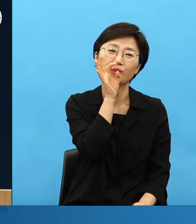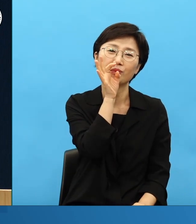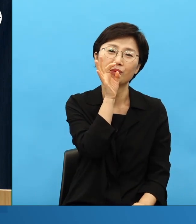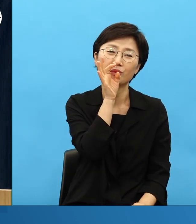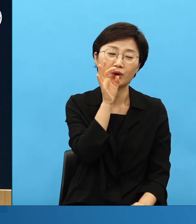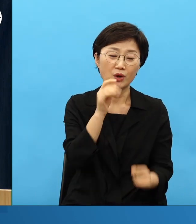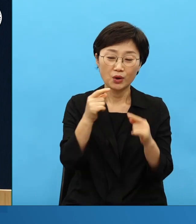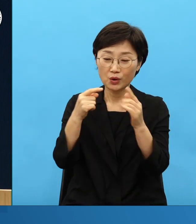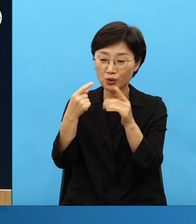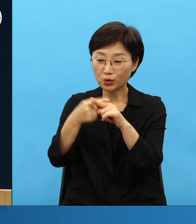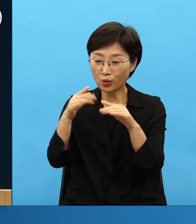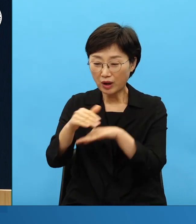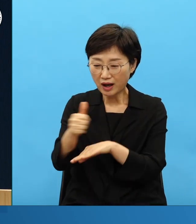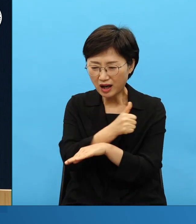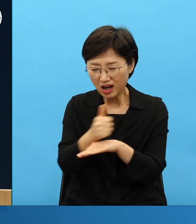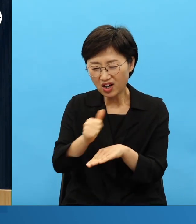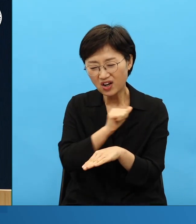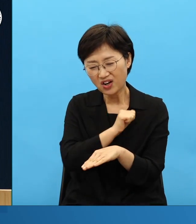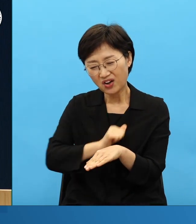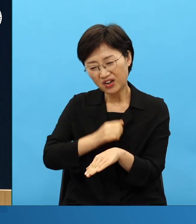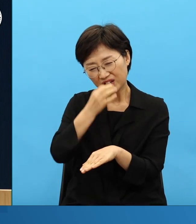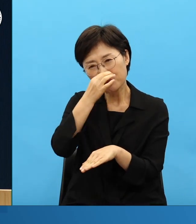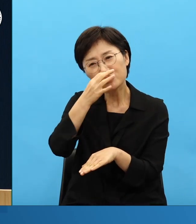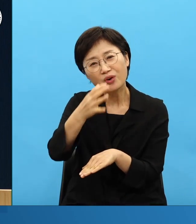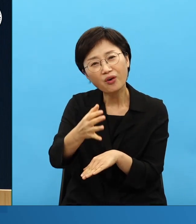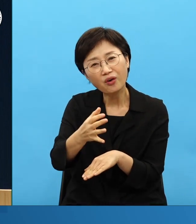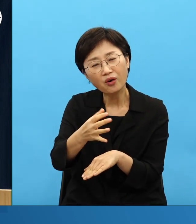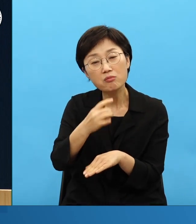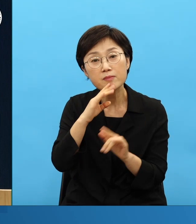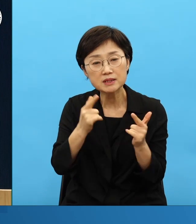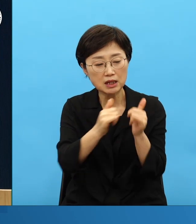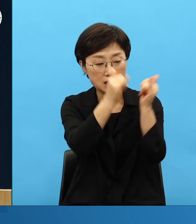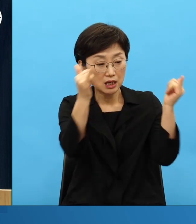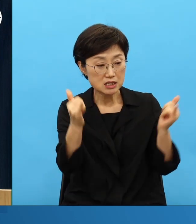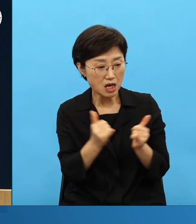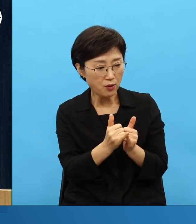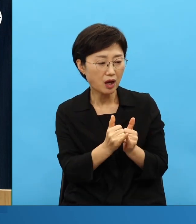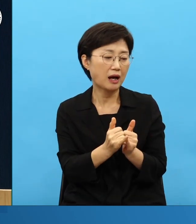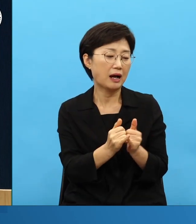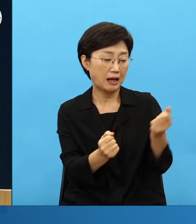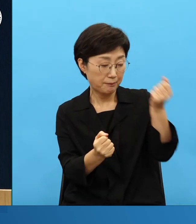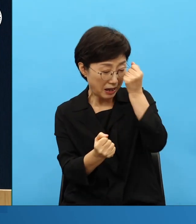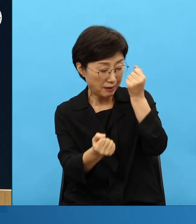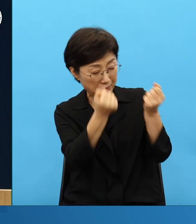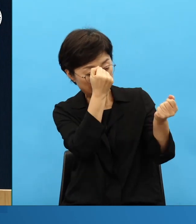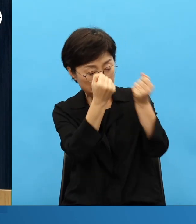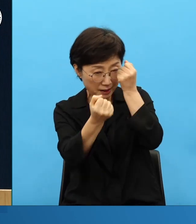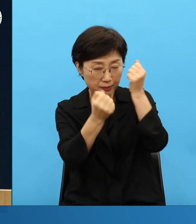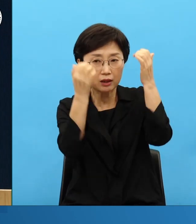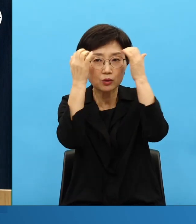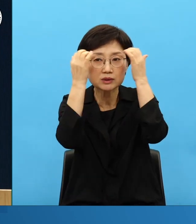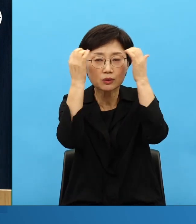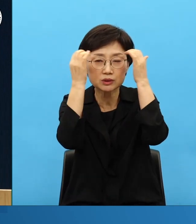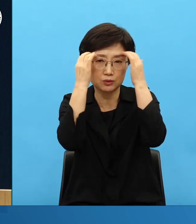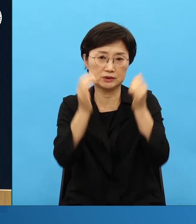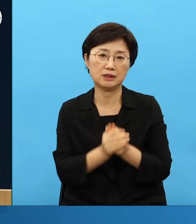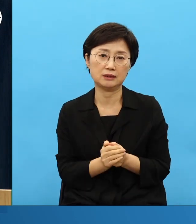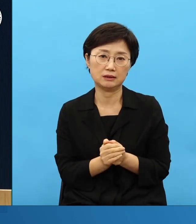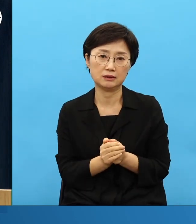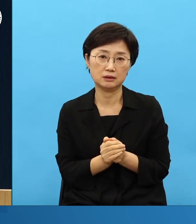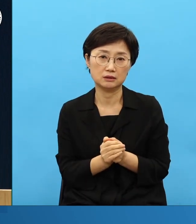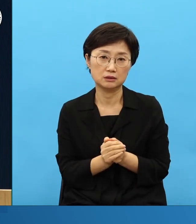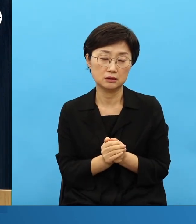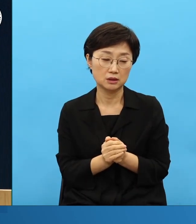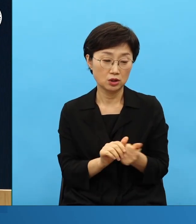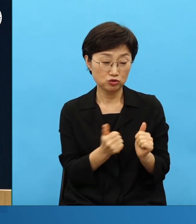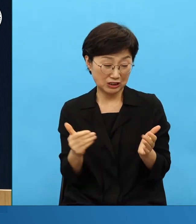live your social life, and you cannot live your walk of faith here in the church. 예, 죽도록 고생했는데 문제만 자꾸 오는 거죠. You continue to suffer, and there's